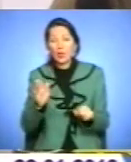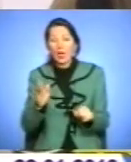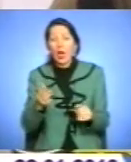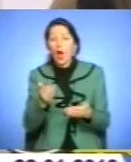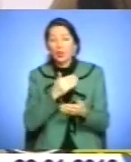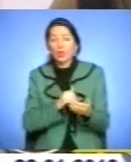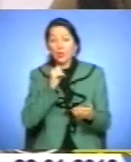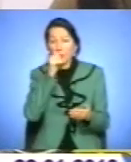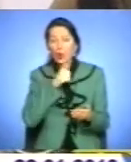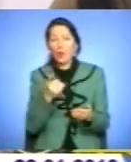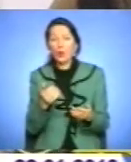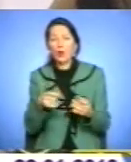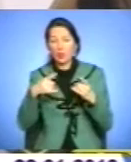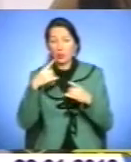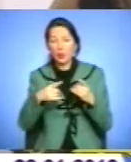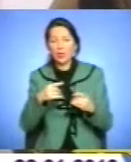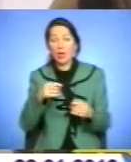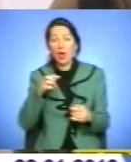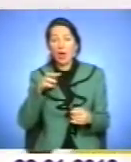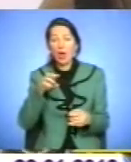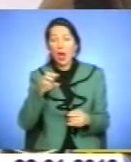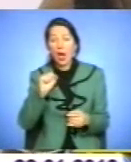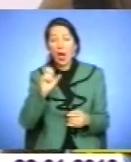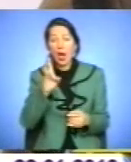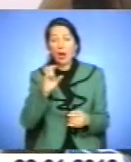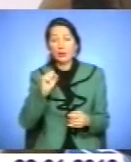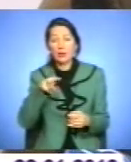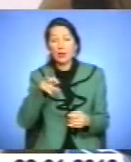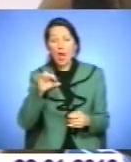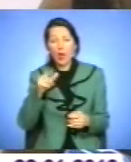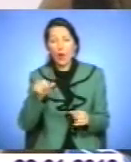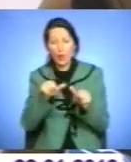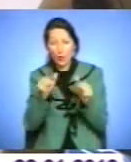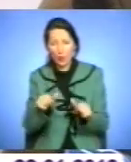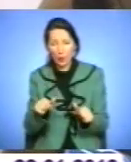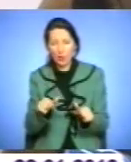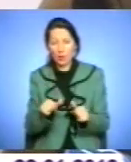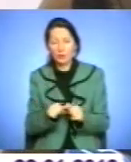форматі, оскільки в цьому багато хто зацікавлений. Проблема в тому, що телевізійним